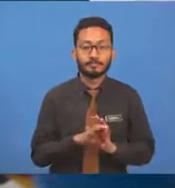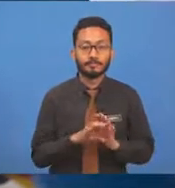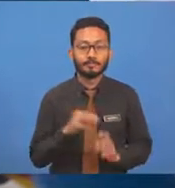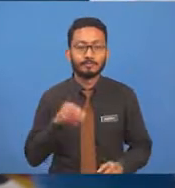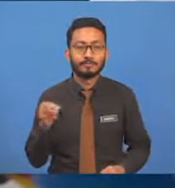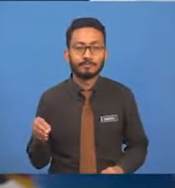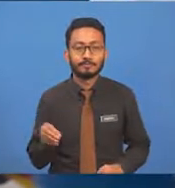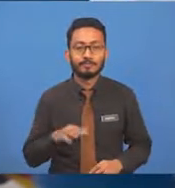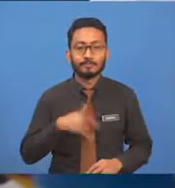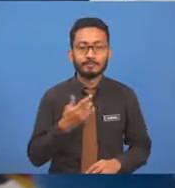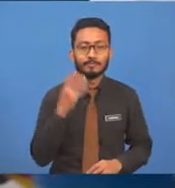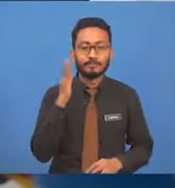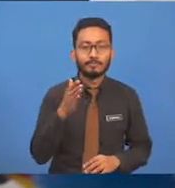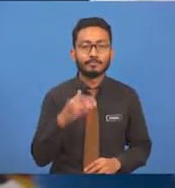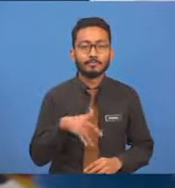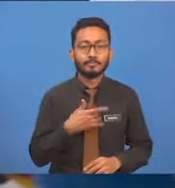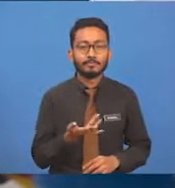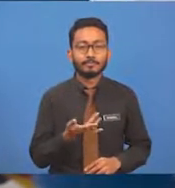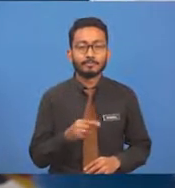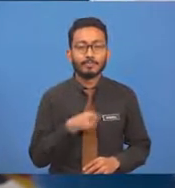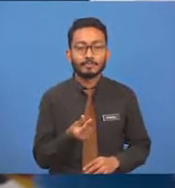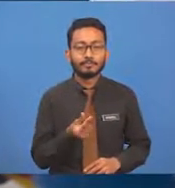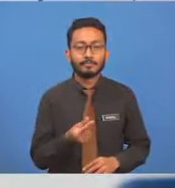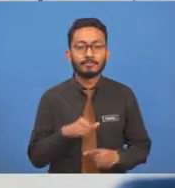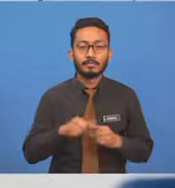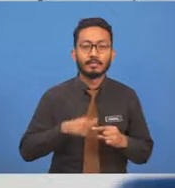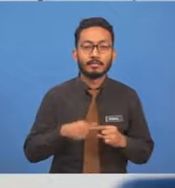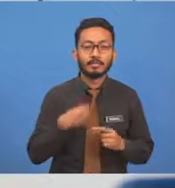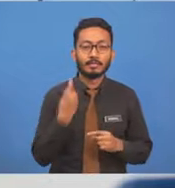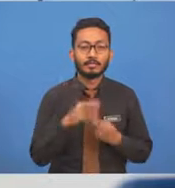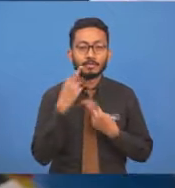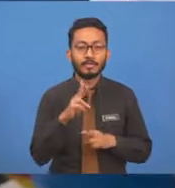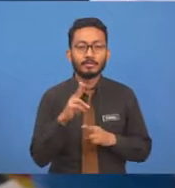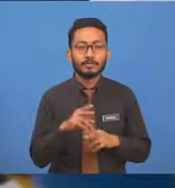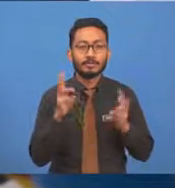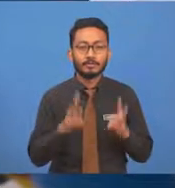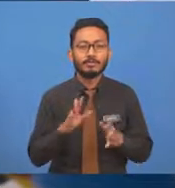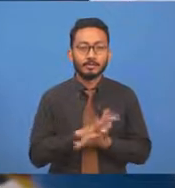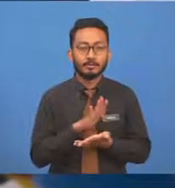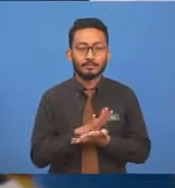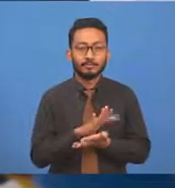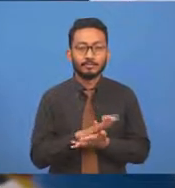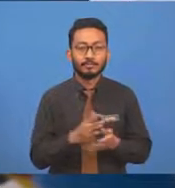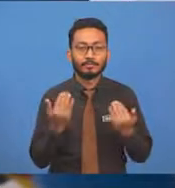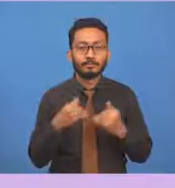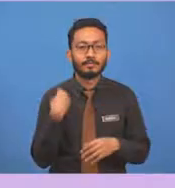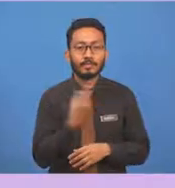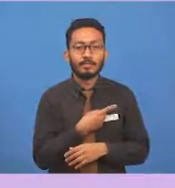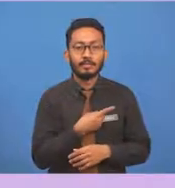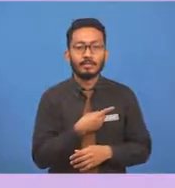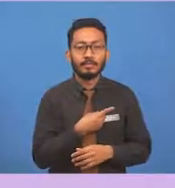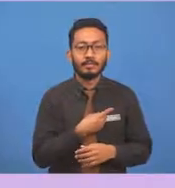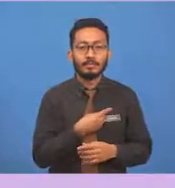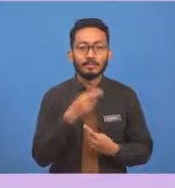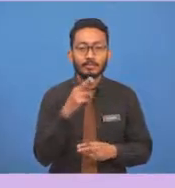berasa gembira kerana menghormati warga sekolah. Murid sekalian, mari kita lihat beberapa